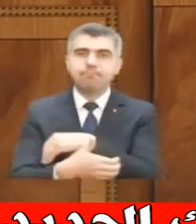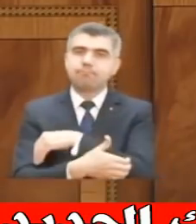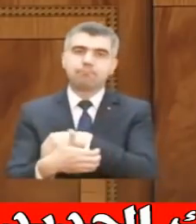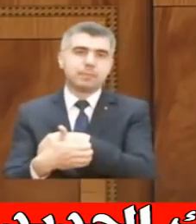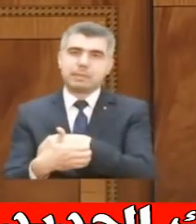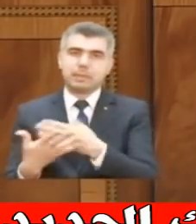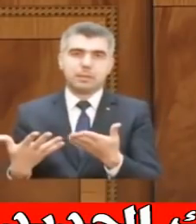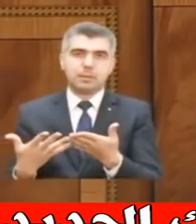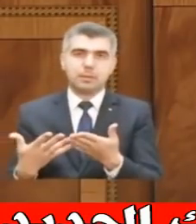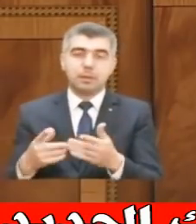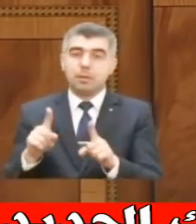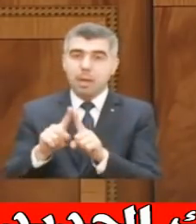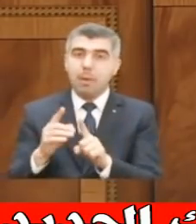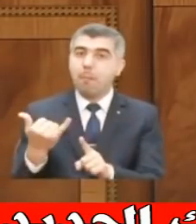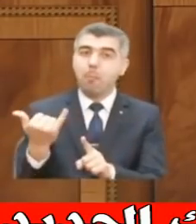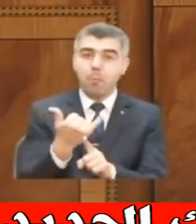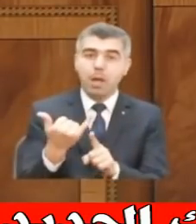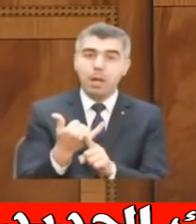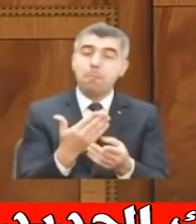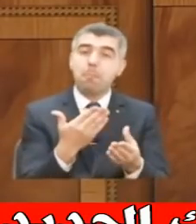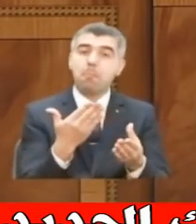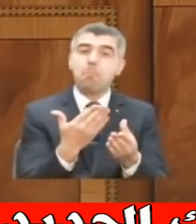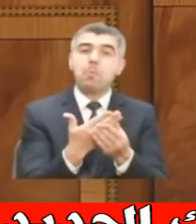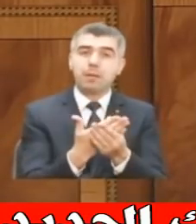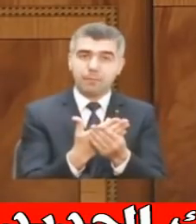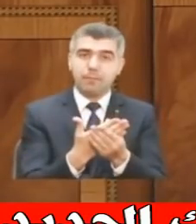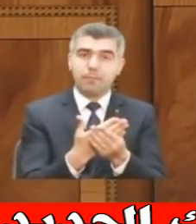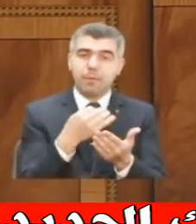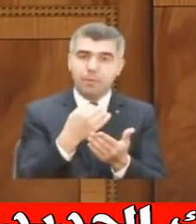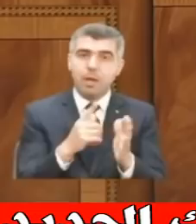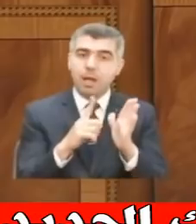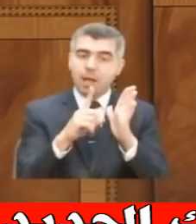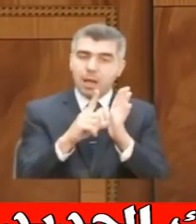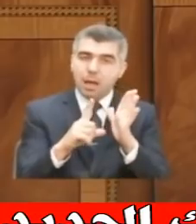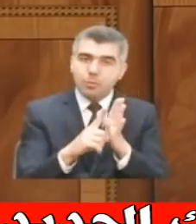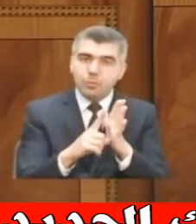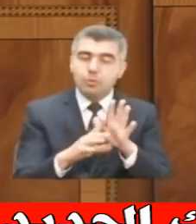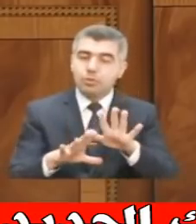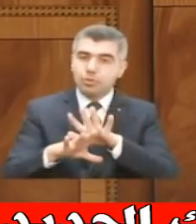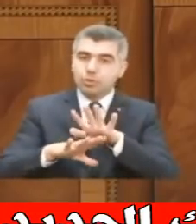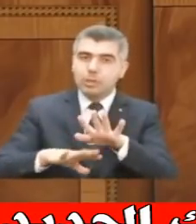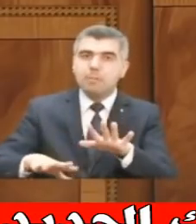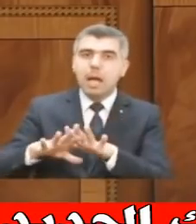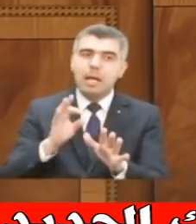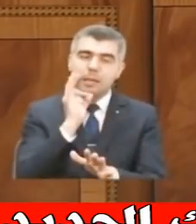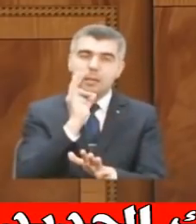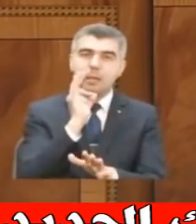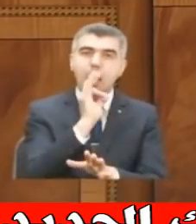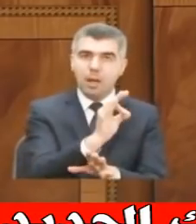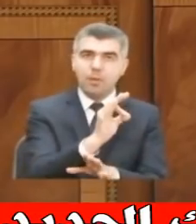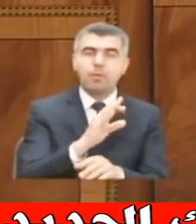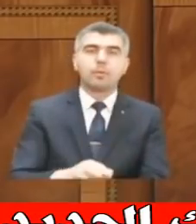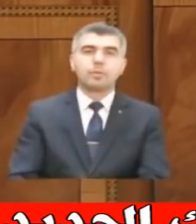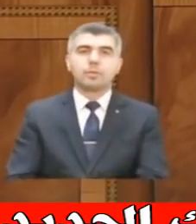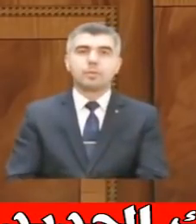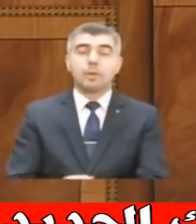لذا وجب الاشتغال على الملفات المرتبطة بالشق القانوني والاجتماعي، مع إعادة